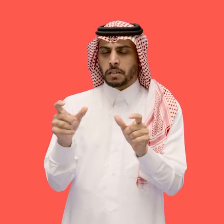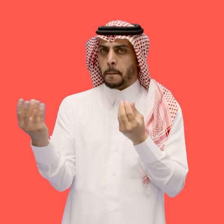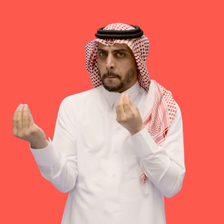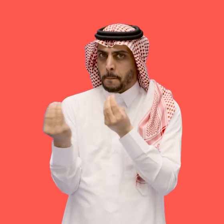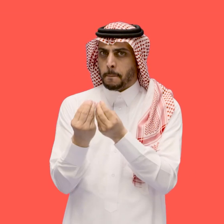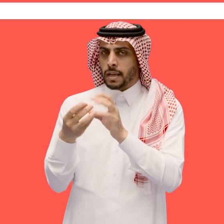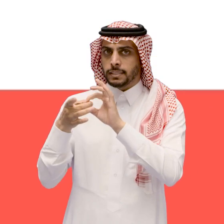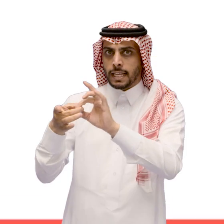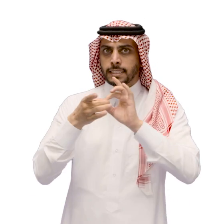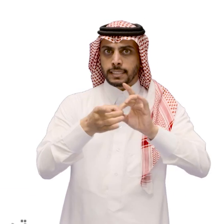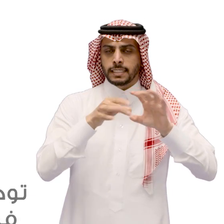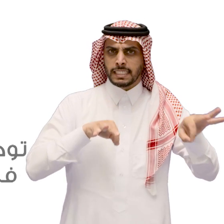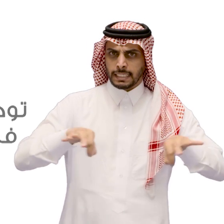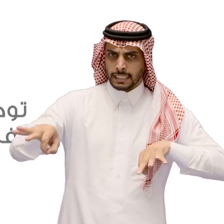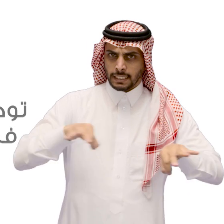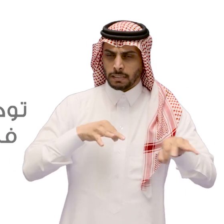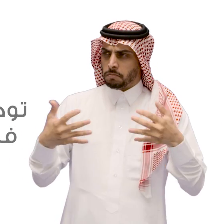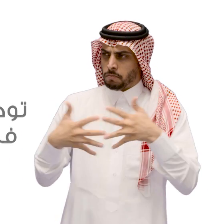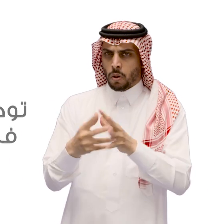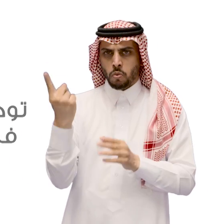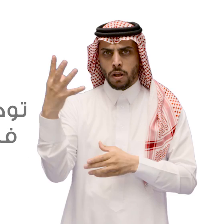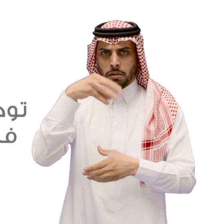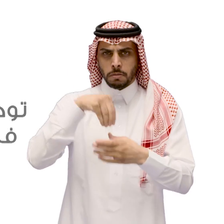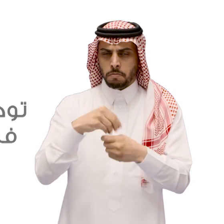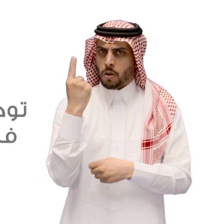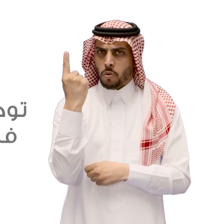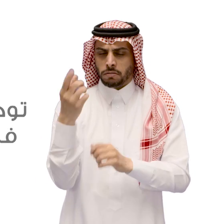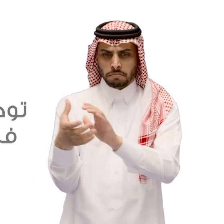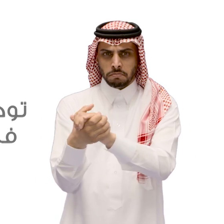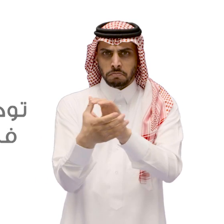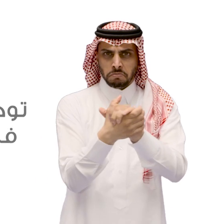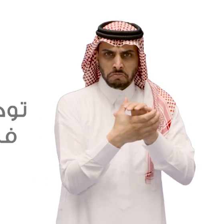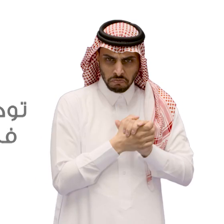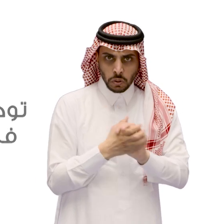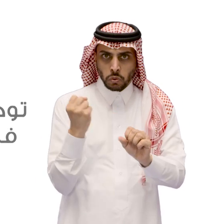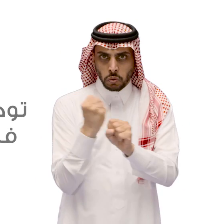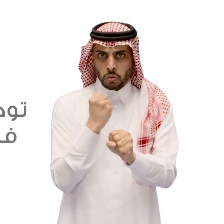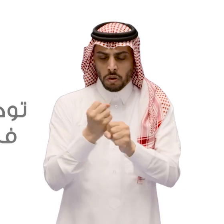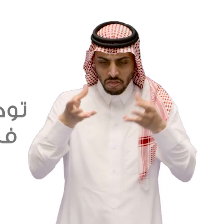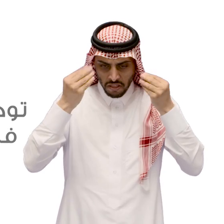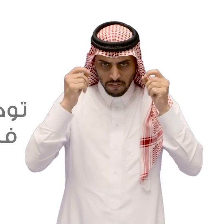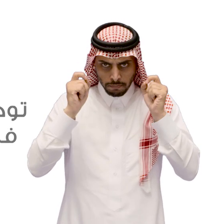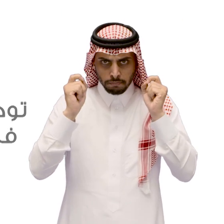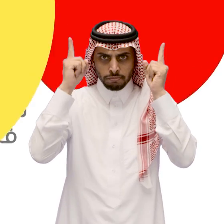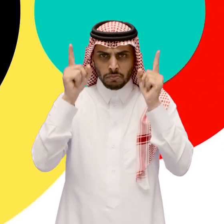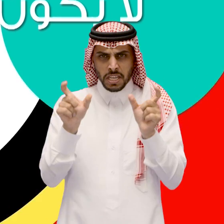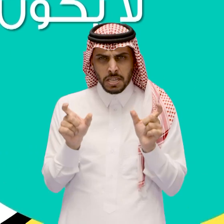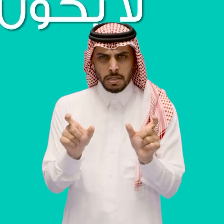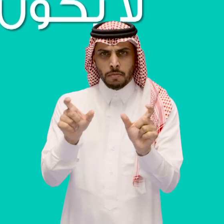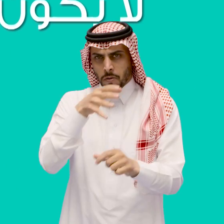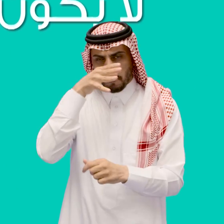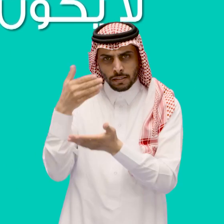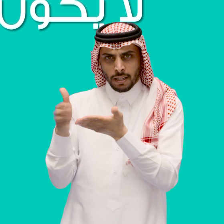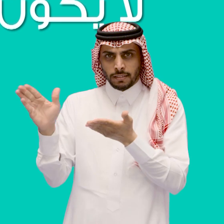التنسيق والدعم وتوحيد الجهد بين الجهات العاملة في مجال التثقيف والحماية من المخدرات. وحتى